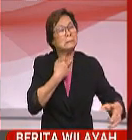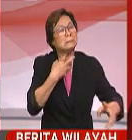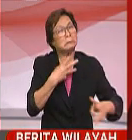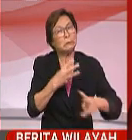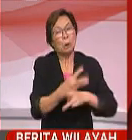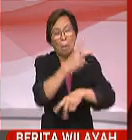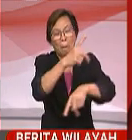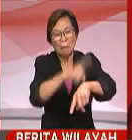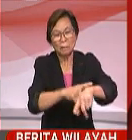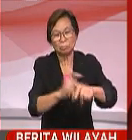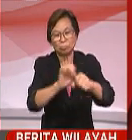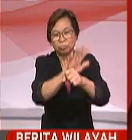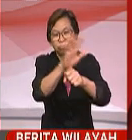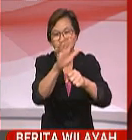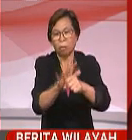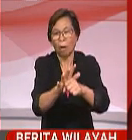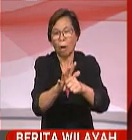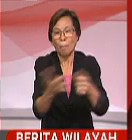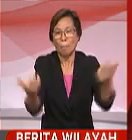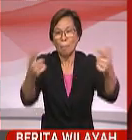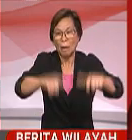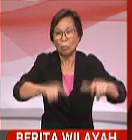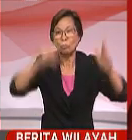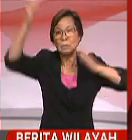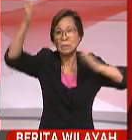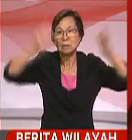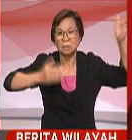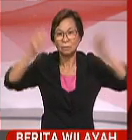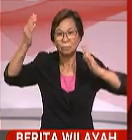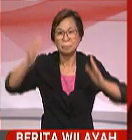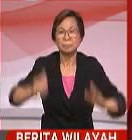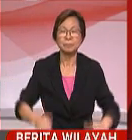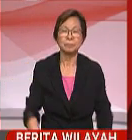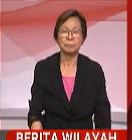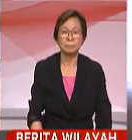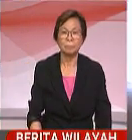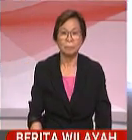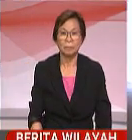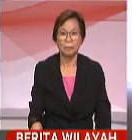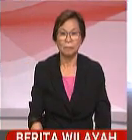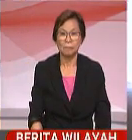teruk ketika pandemik COVID-19 yang melanda negara.